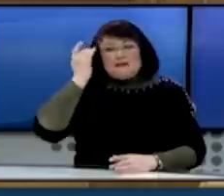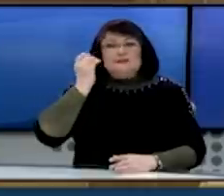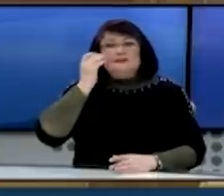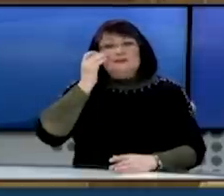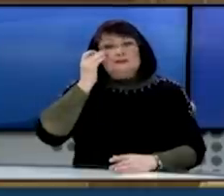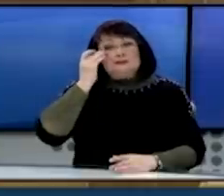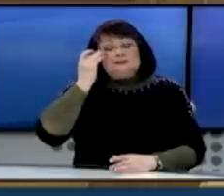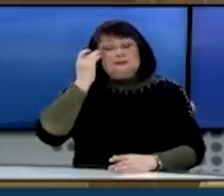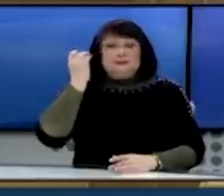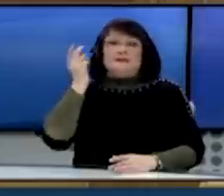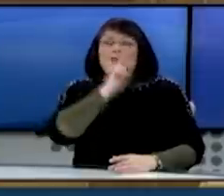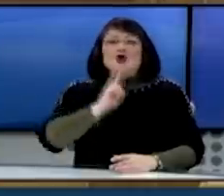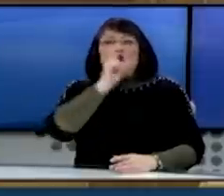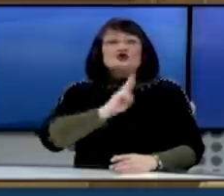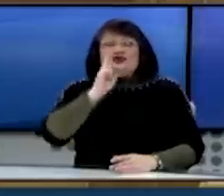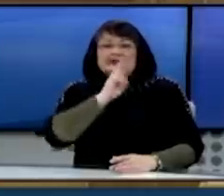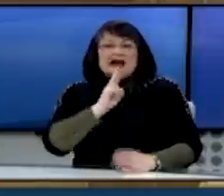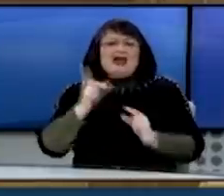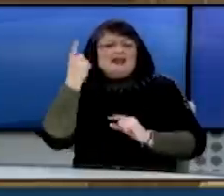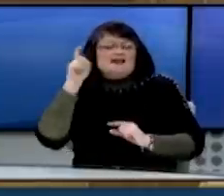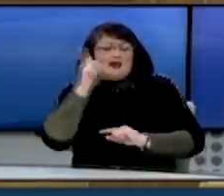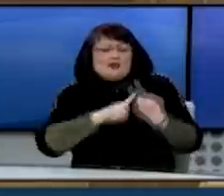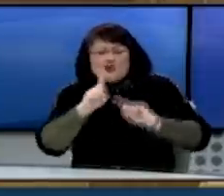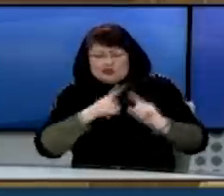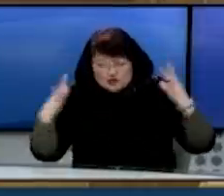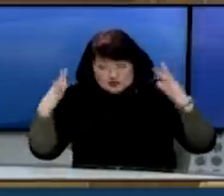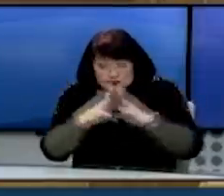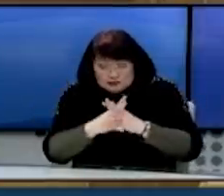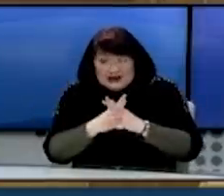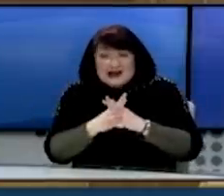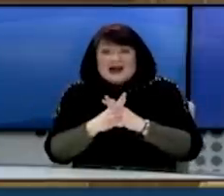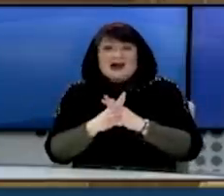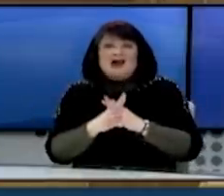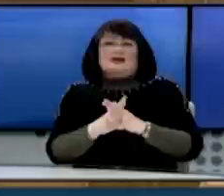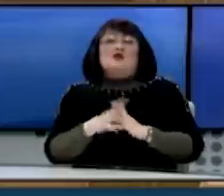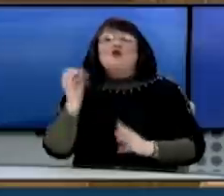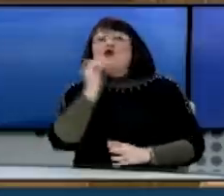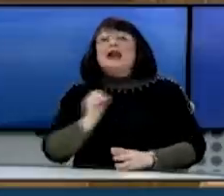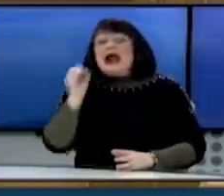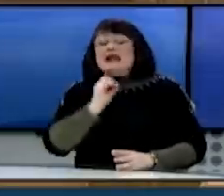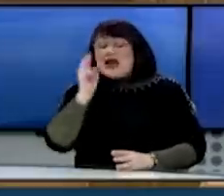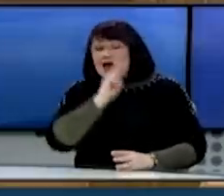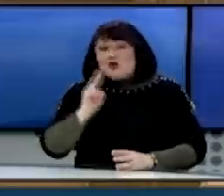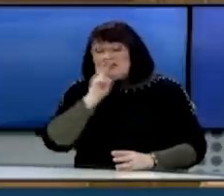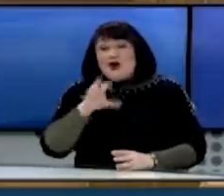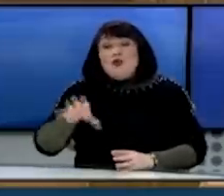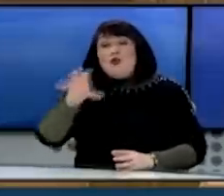του ΝΑΤΟ, της Ρωσίας, δεν ξέρω ποιον άλλον, είτε στην Ουκρανία είτε οπουδήποτε